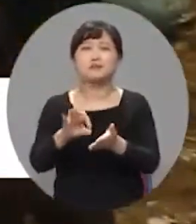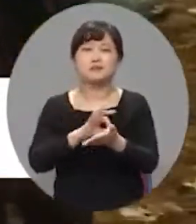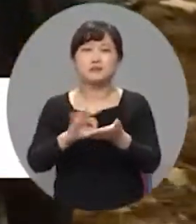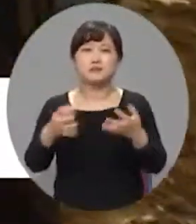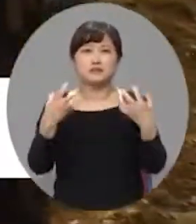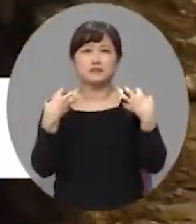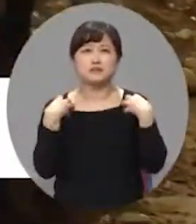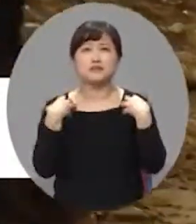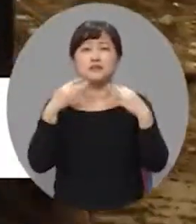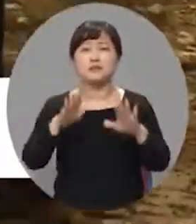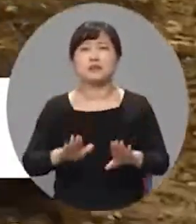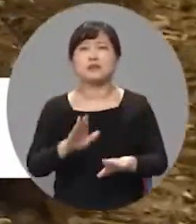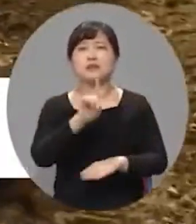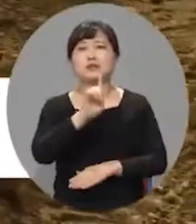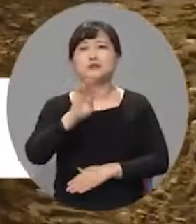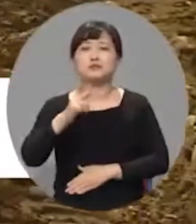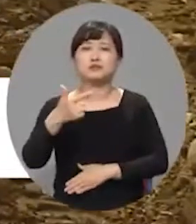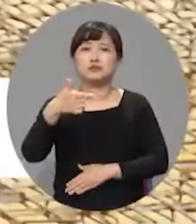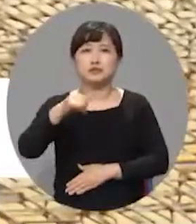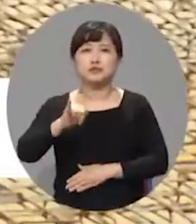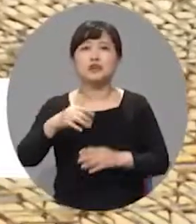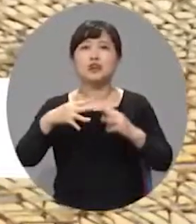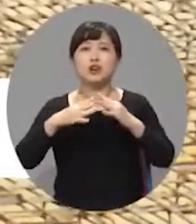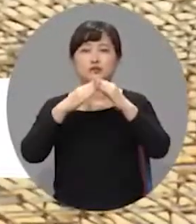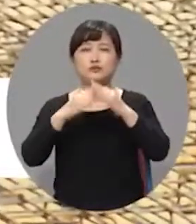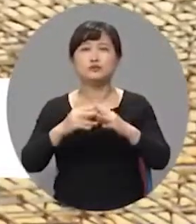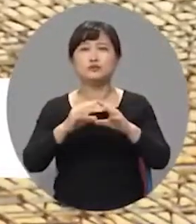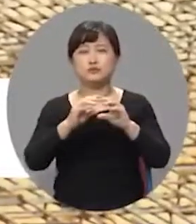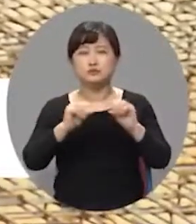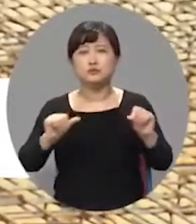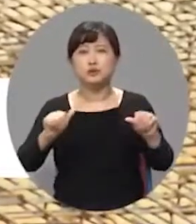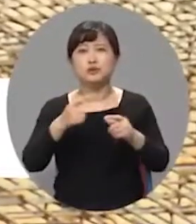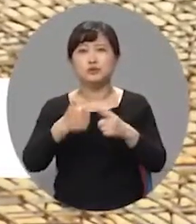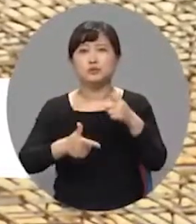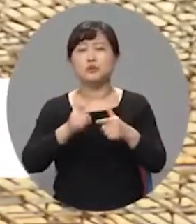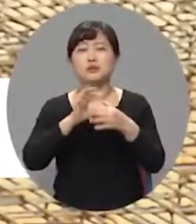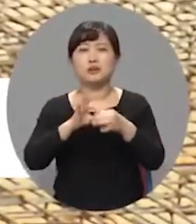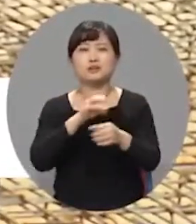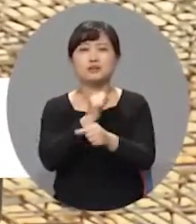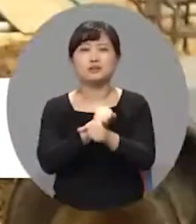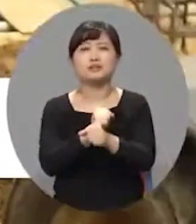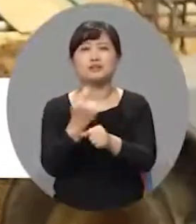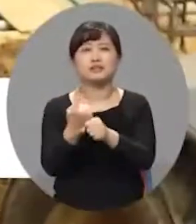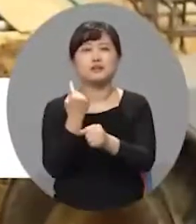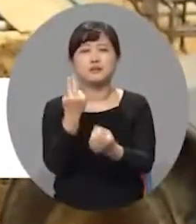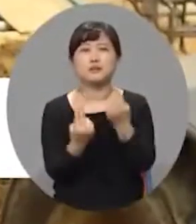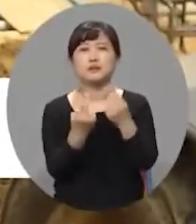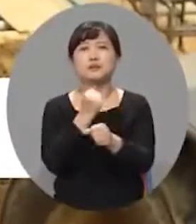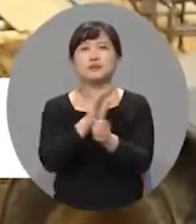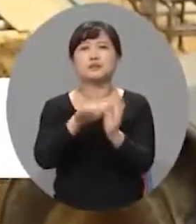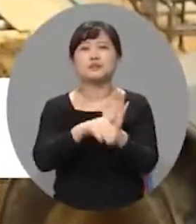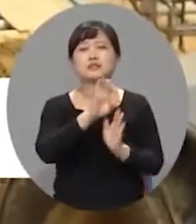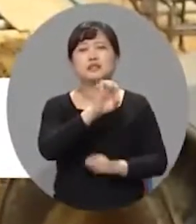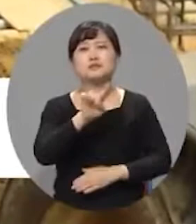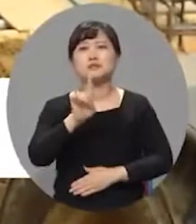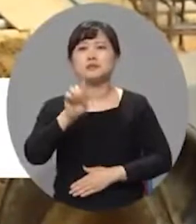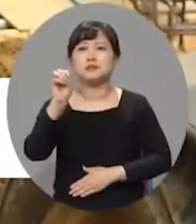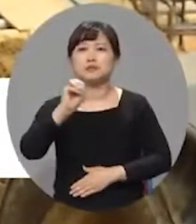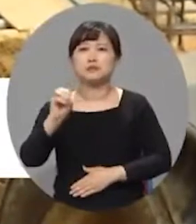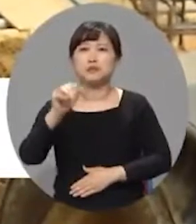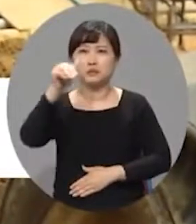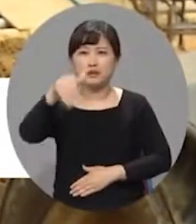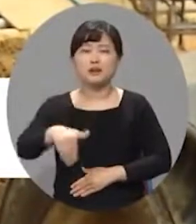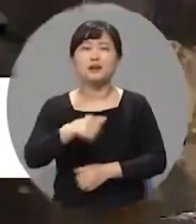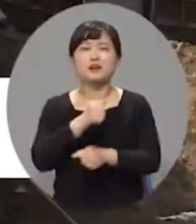올해 1분기 돈에 건축과 토목 공사 수주는 전년 동 분기 대비 40.1% 허락해 감소 폭이